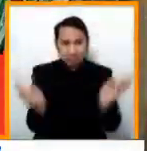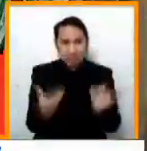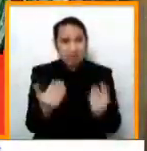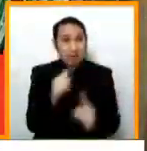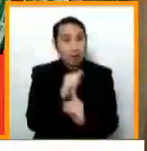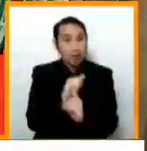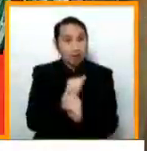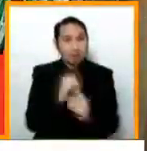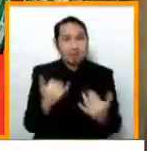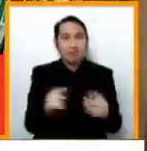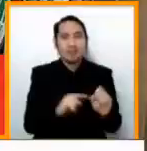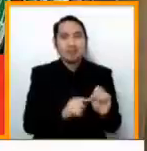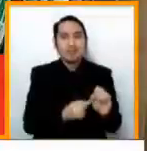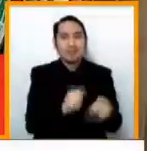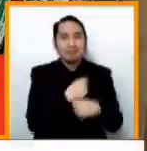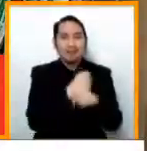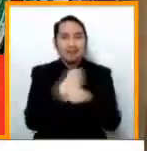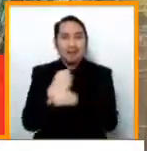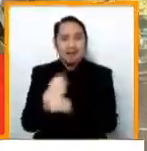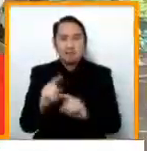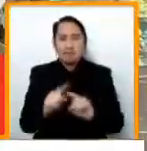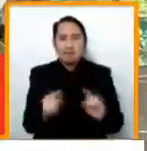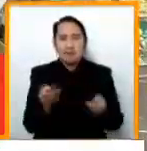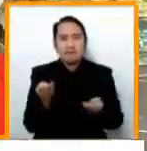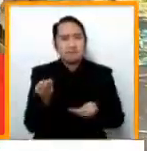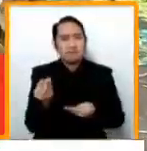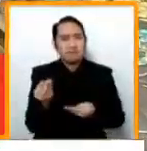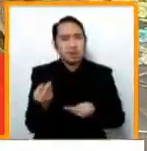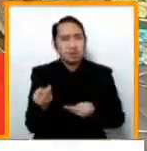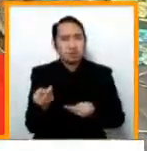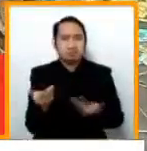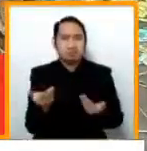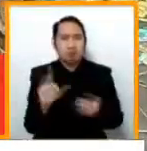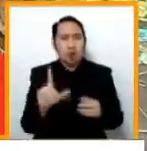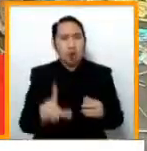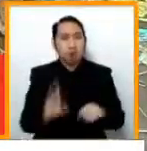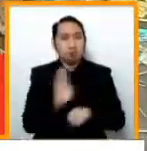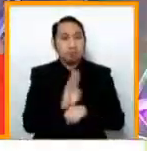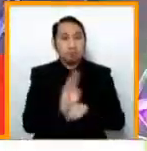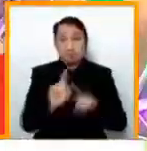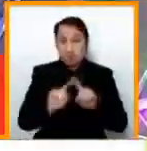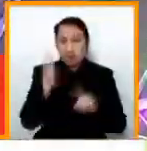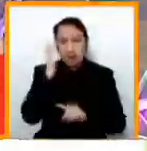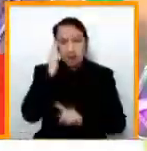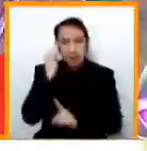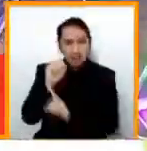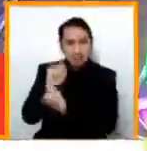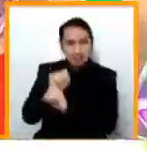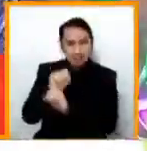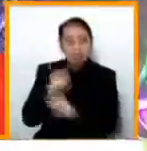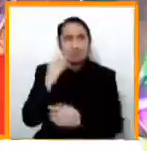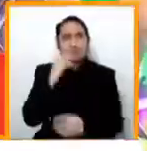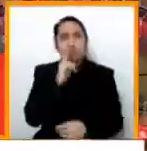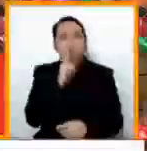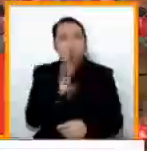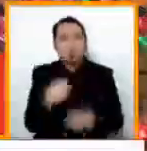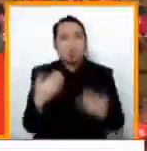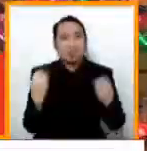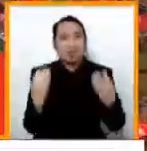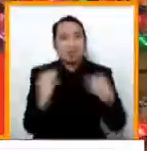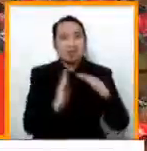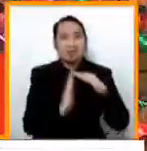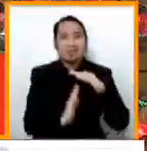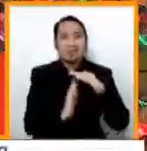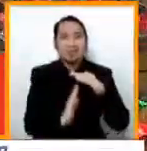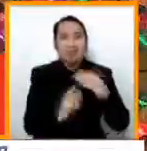sila ng parol. Matumal pa ang bentahan ngayon, pero pagdating daw ng Setyembre, tiyak nadadami ang kanilang mga customer. May mga namili na